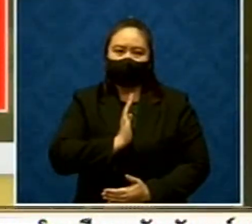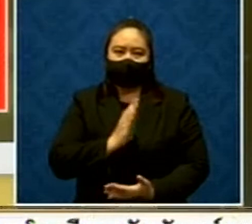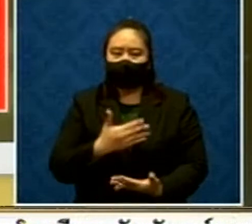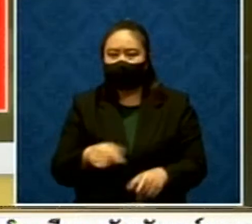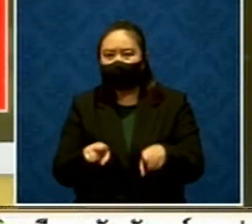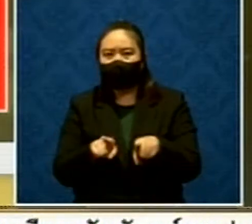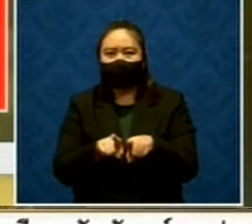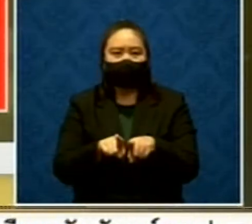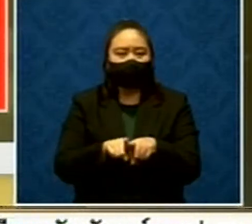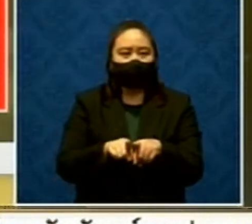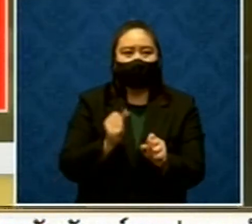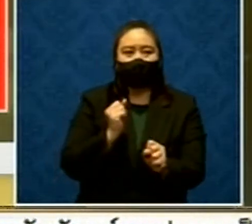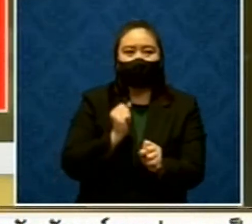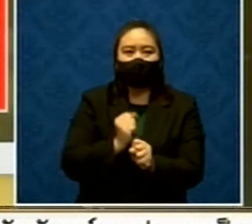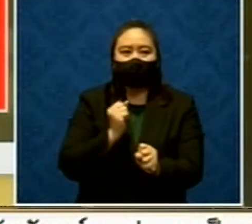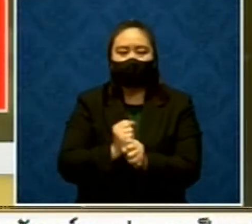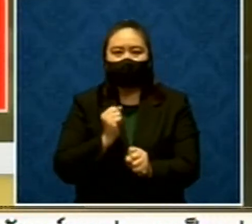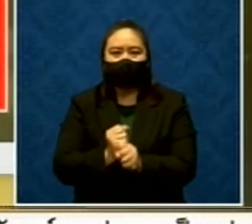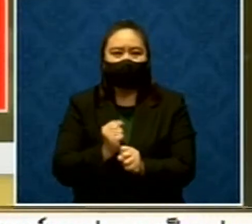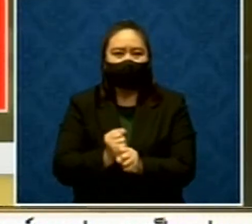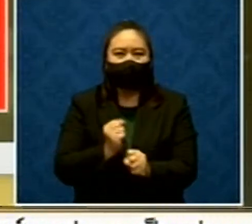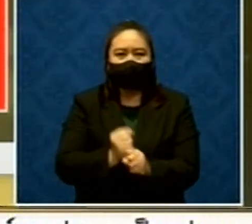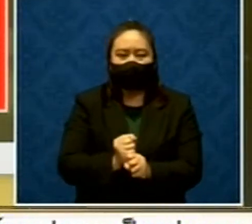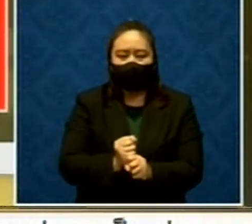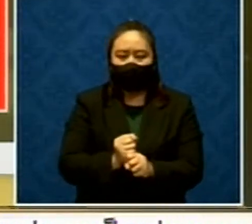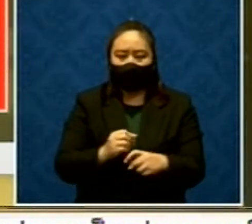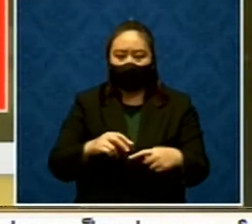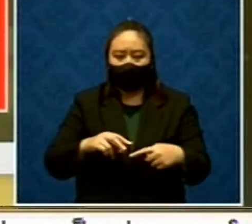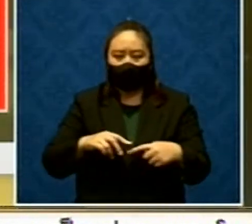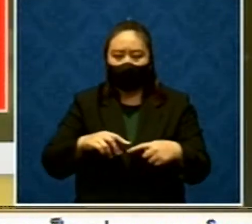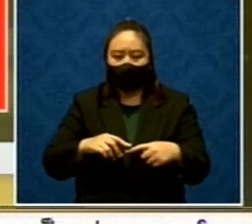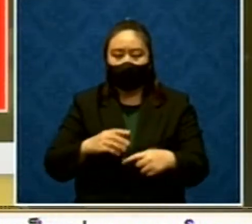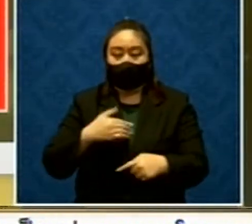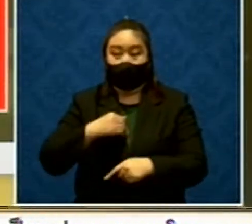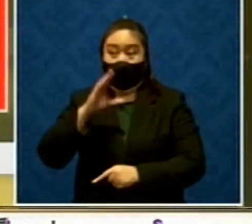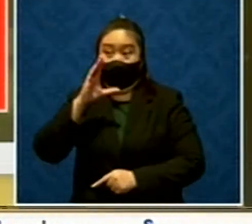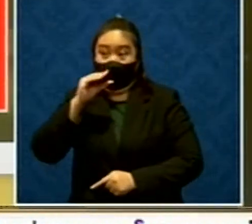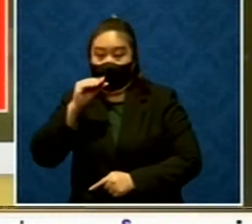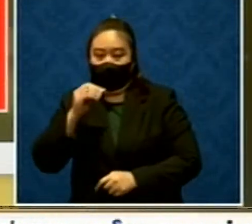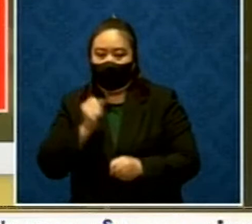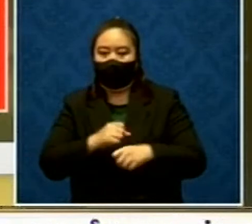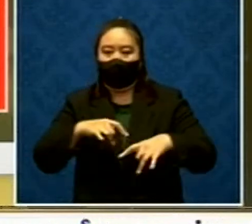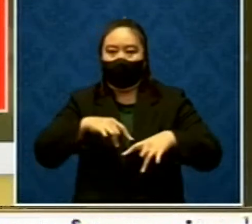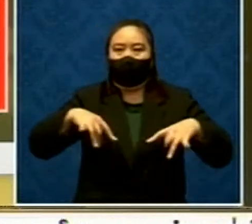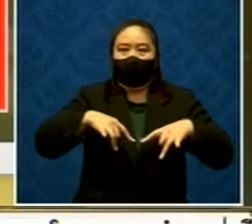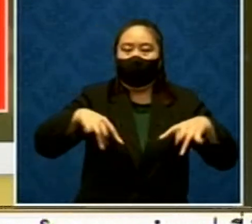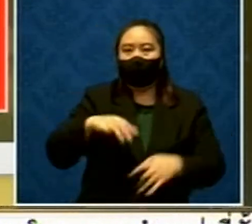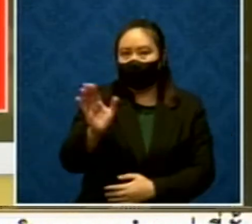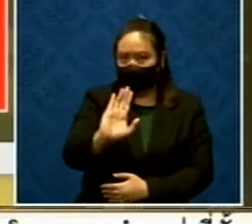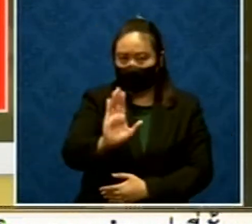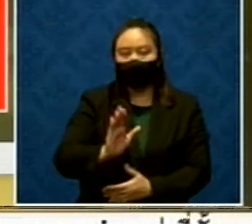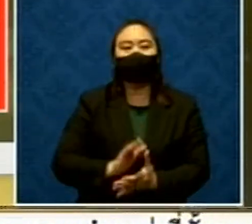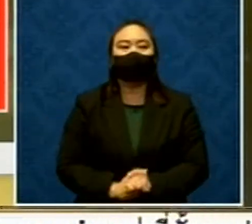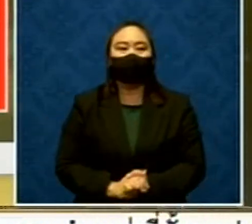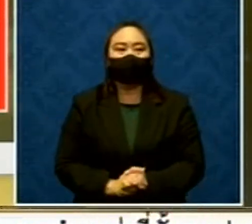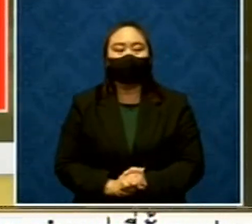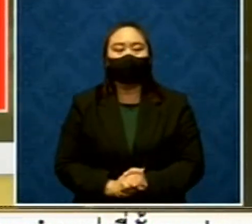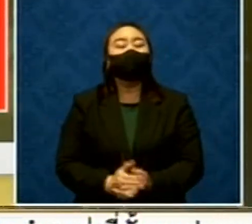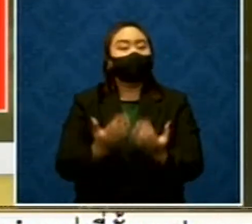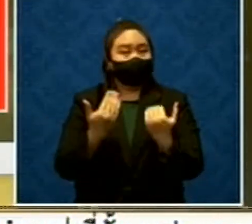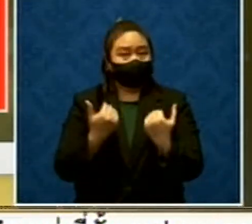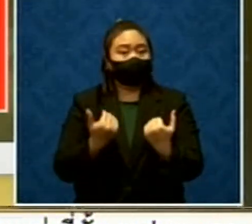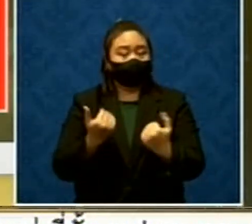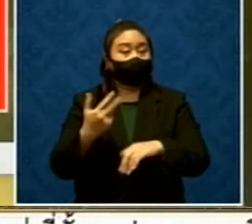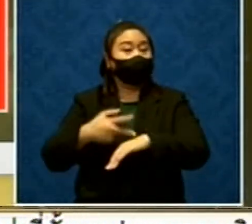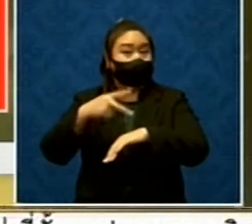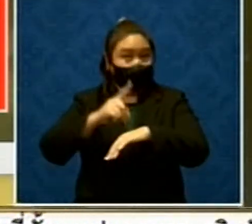ไปทำในสิ่งที่ตรงกันข้ามกับที่ตัวเองพูดในกรณีนี้นะครับท่านประธานครับ